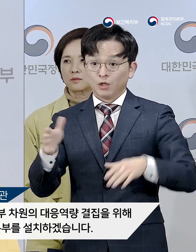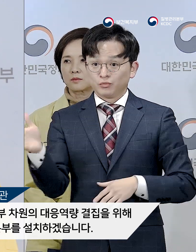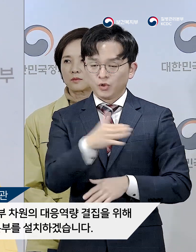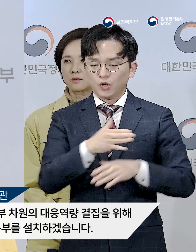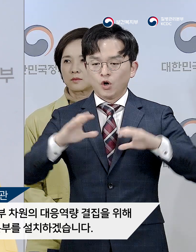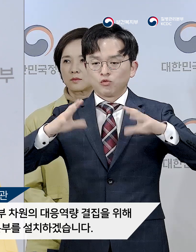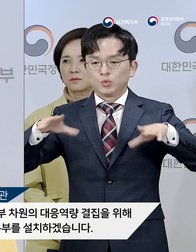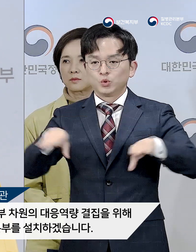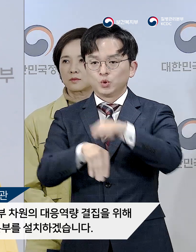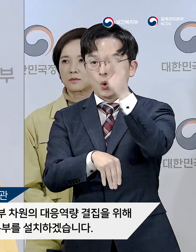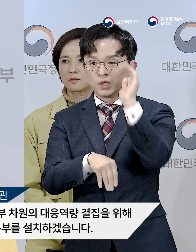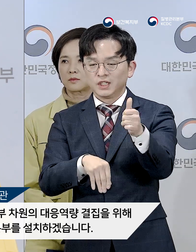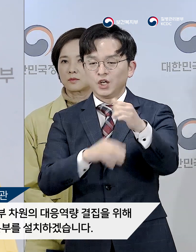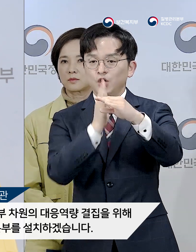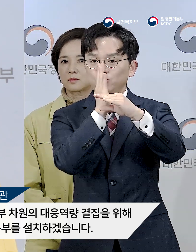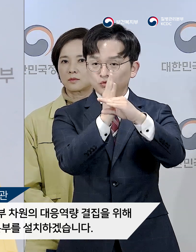하는